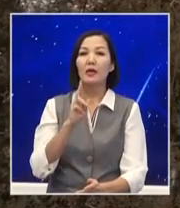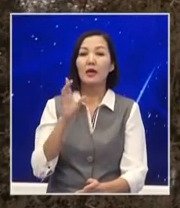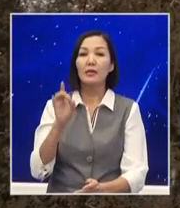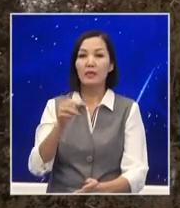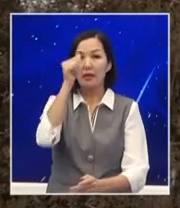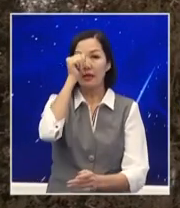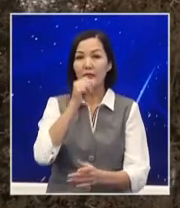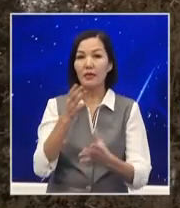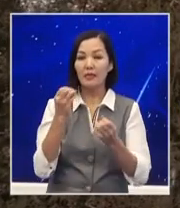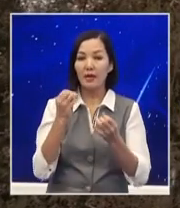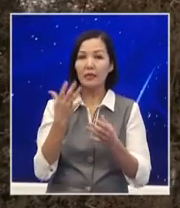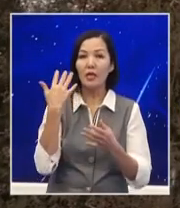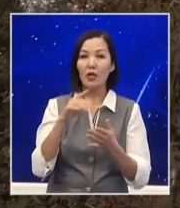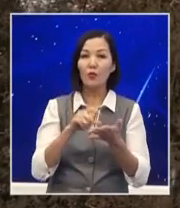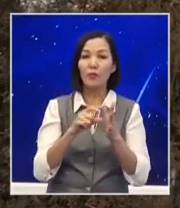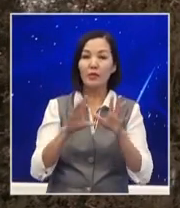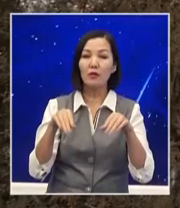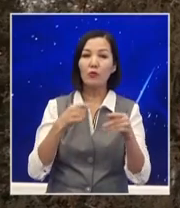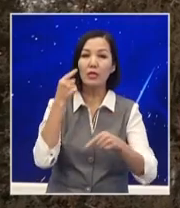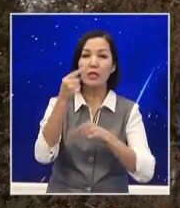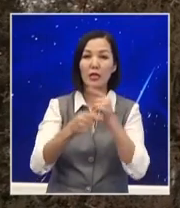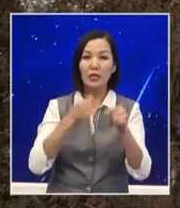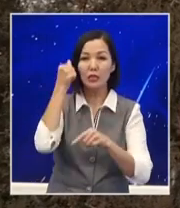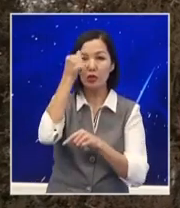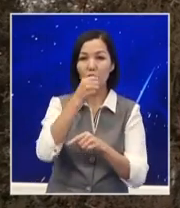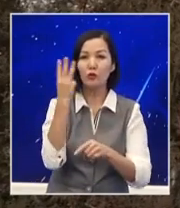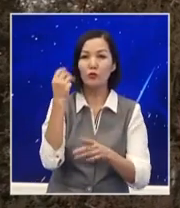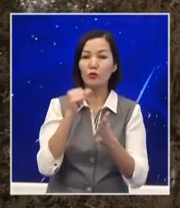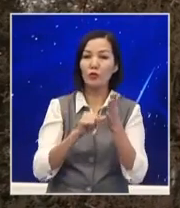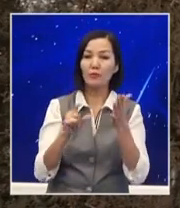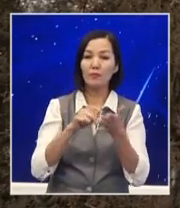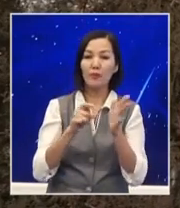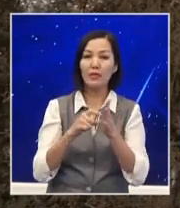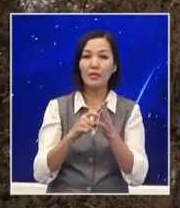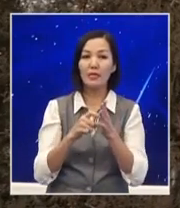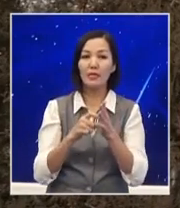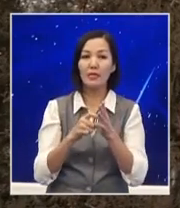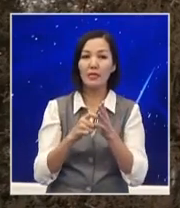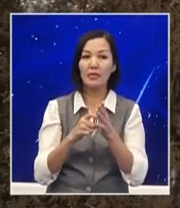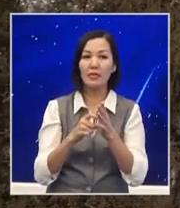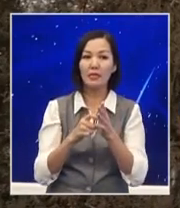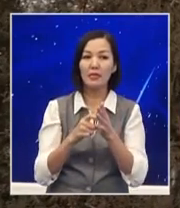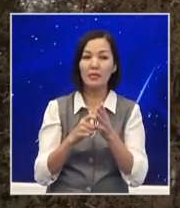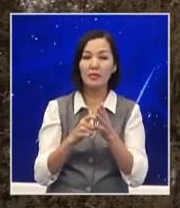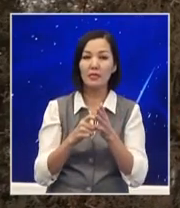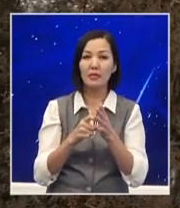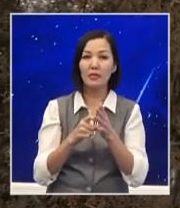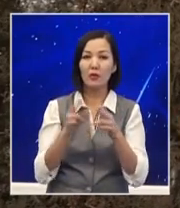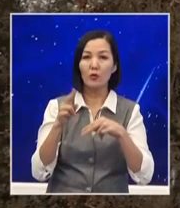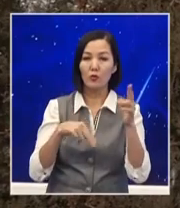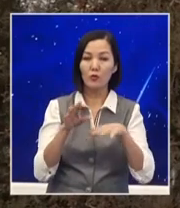беріледі. Жалпы келешекте келесі жыл тағы да 360 пәтердің үйдің жаңа құрылысы